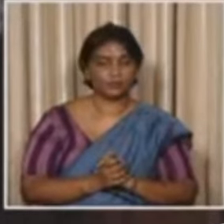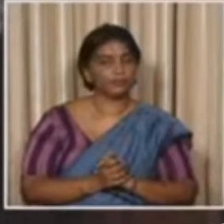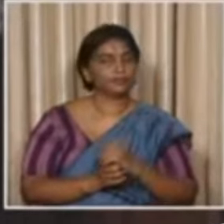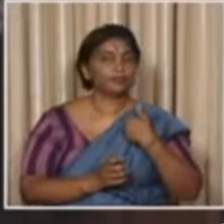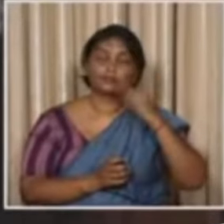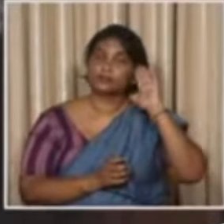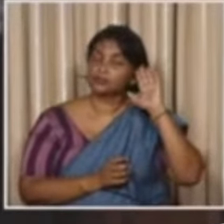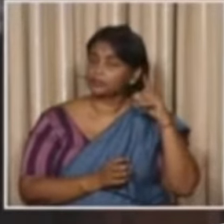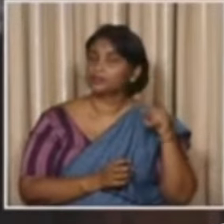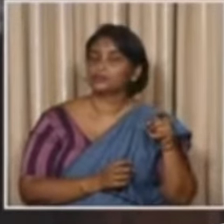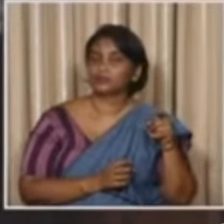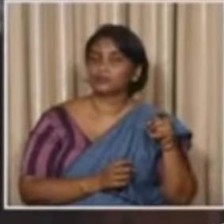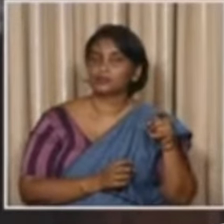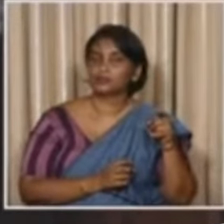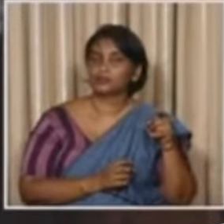විශේෂයෙන්ම